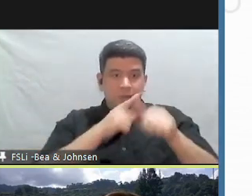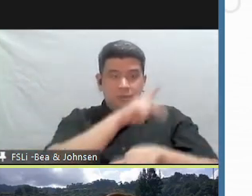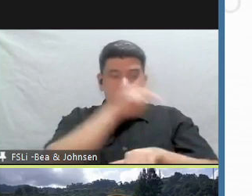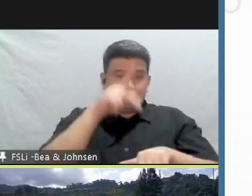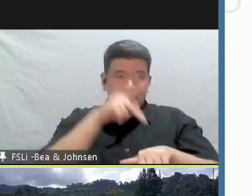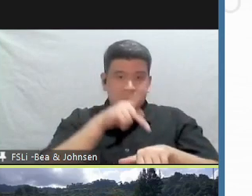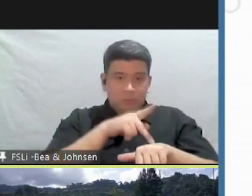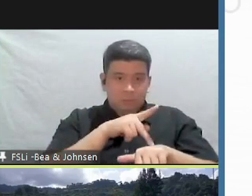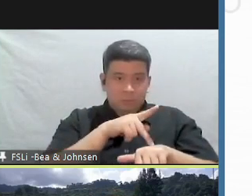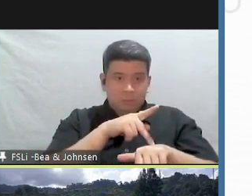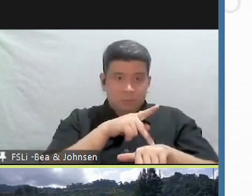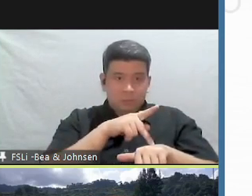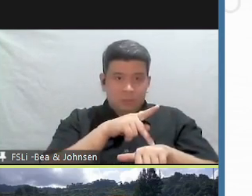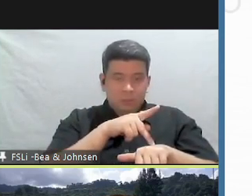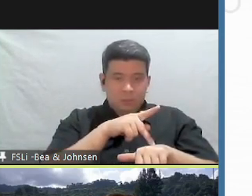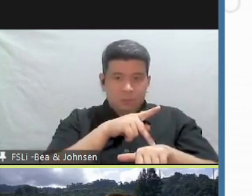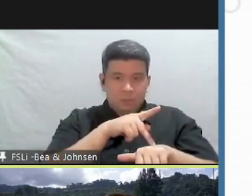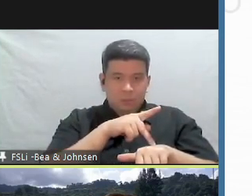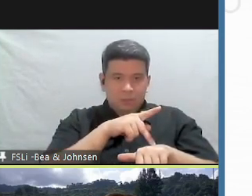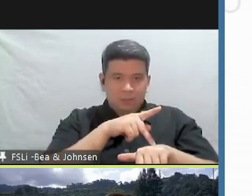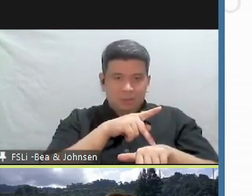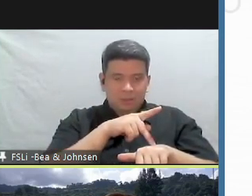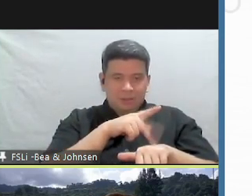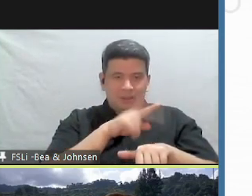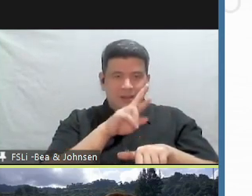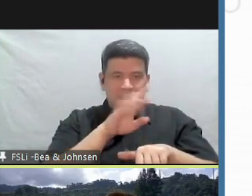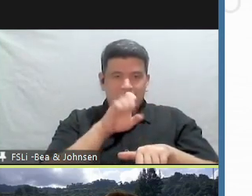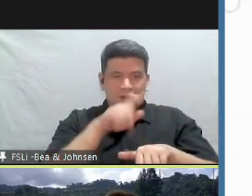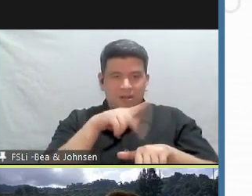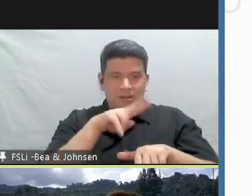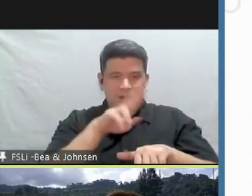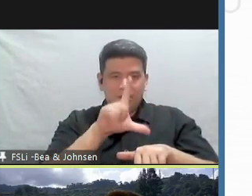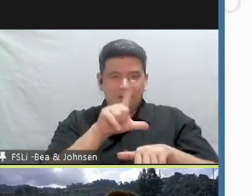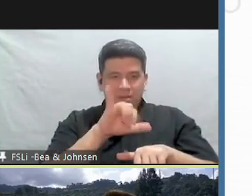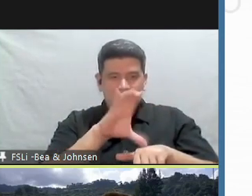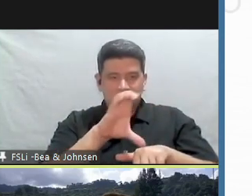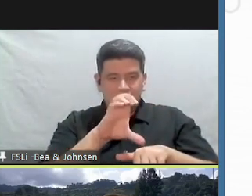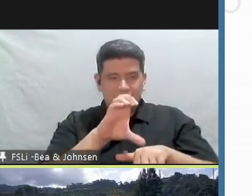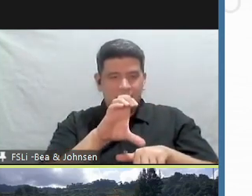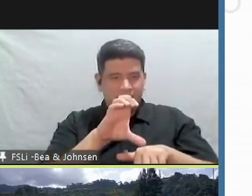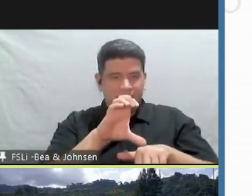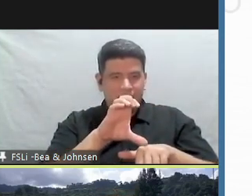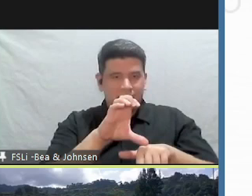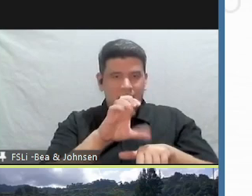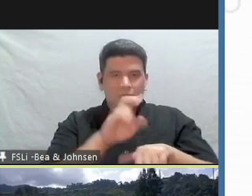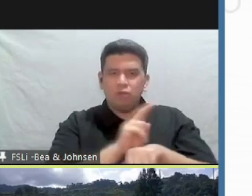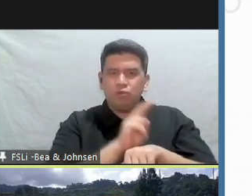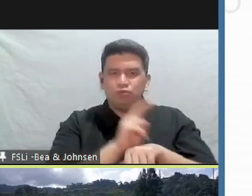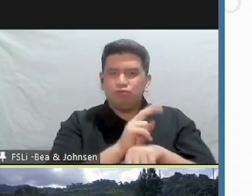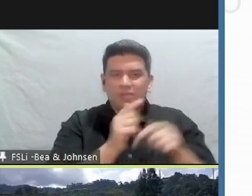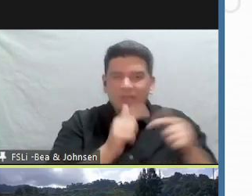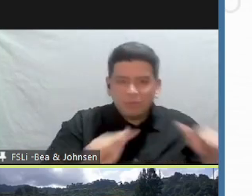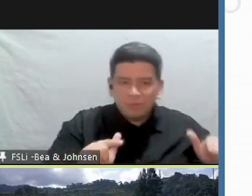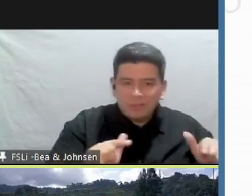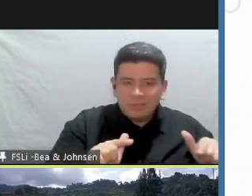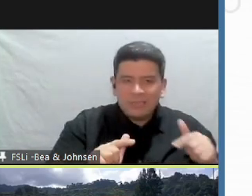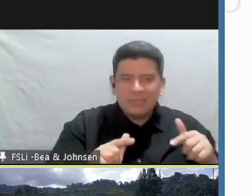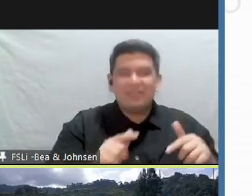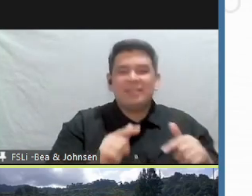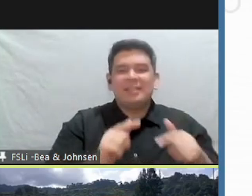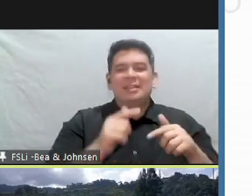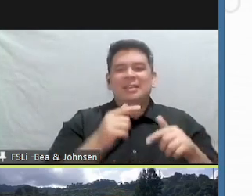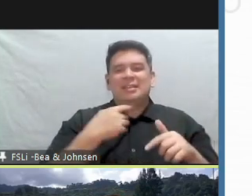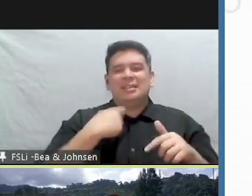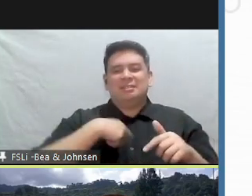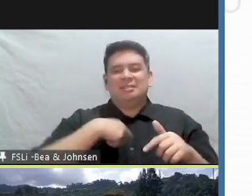Espanyol ang gagamitin sa eskwelahan pero temporary lang, ano? Sinasabi nila na dapat papalitan